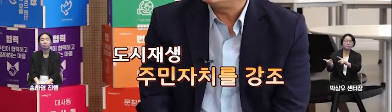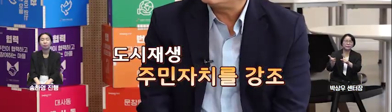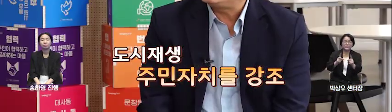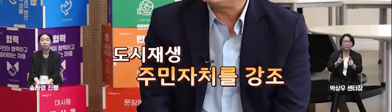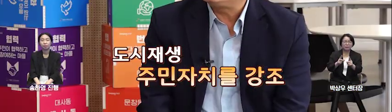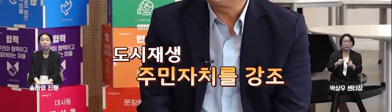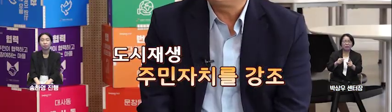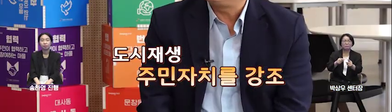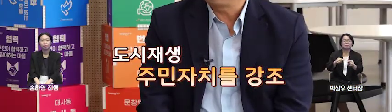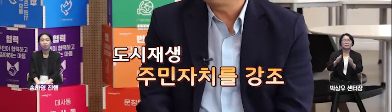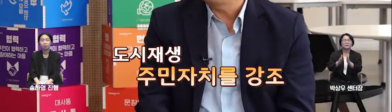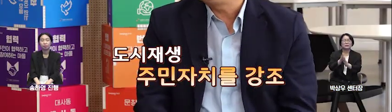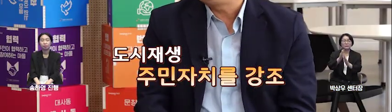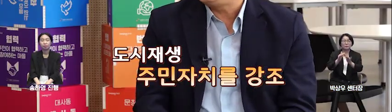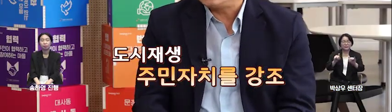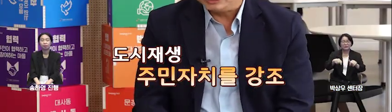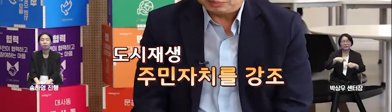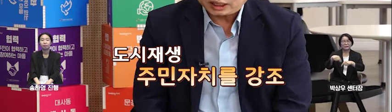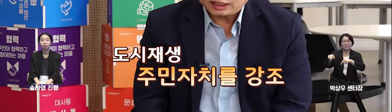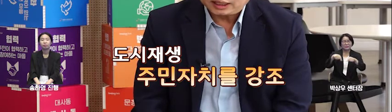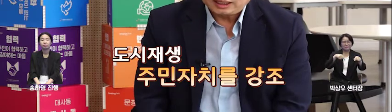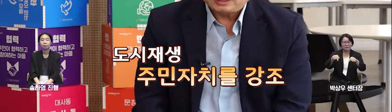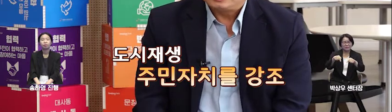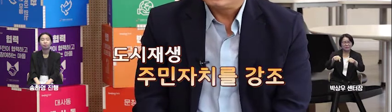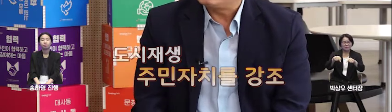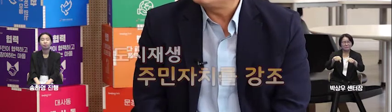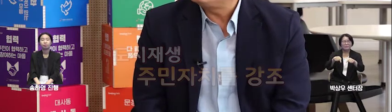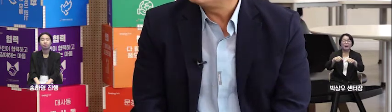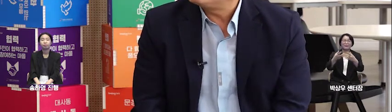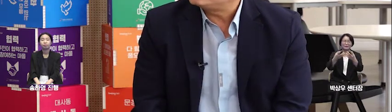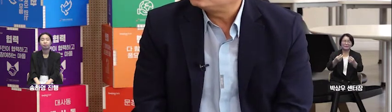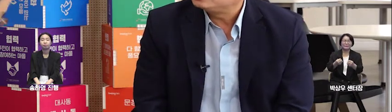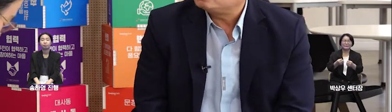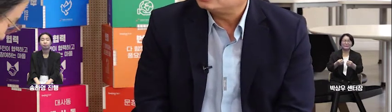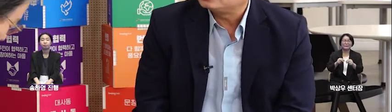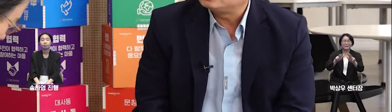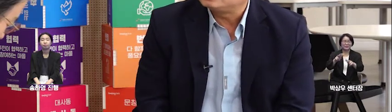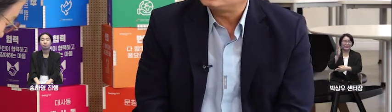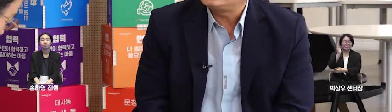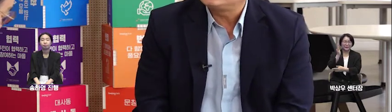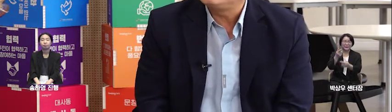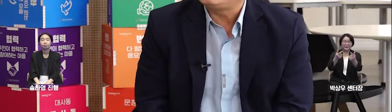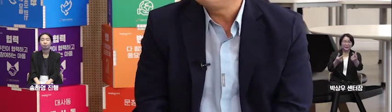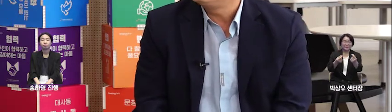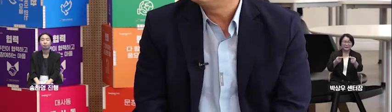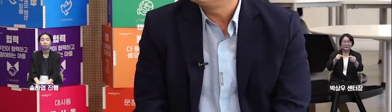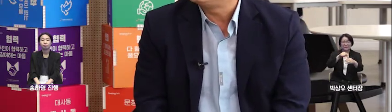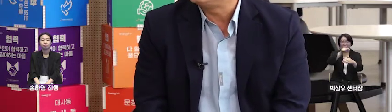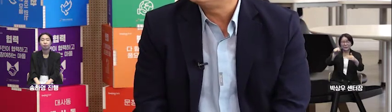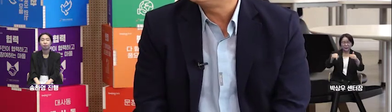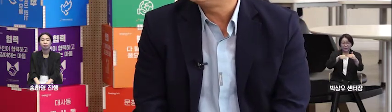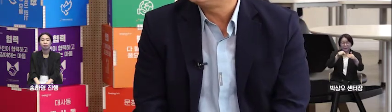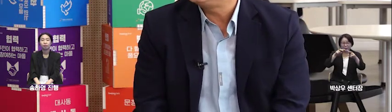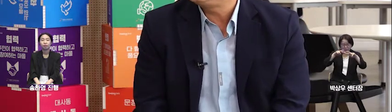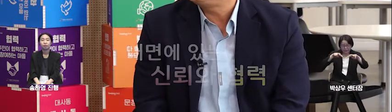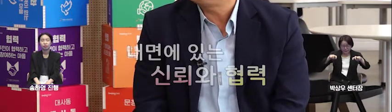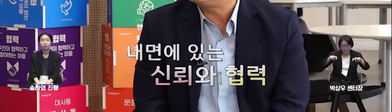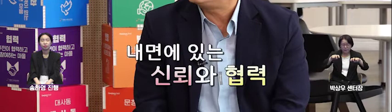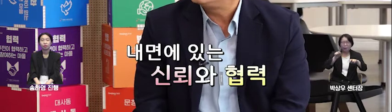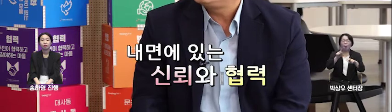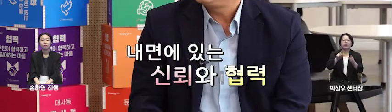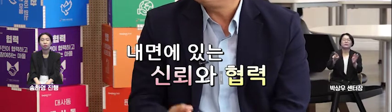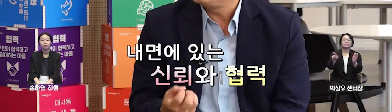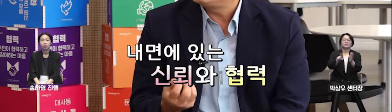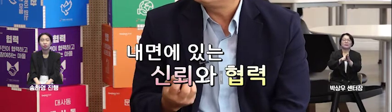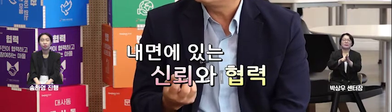네. 주민자치 이런 것들이 굉장히 부각되고 있지 않습니까? 그렇죠. 그런데 좀 전에 말씀하셨듯이 그 내면에는 사실은